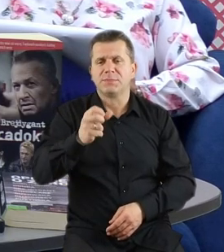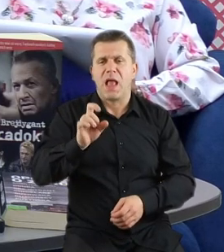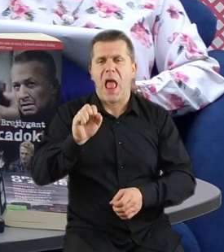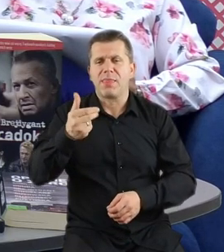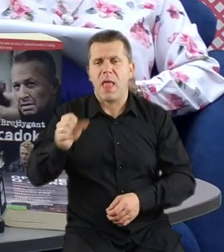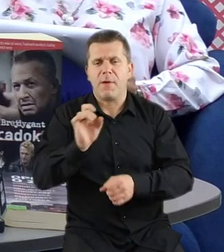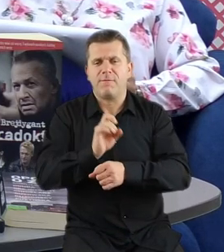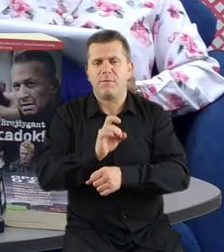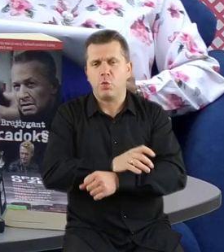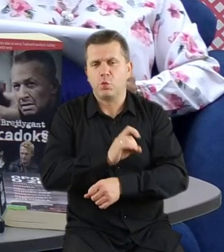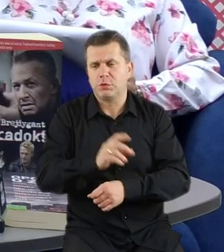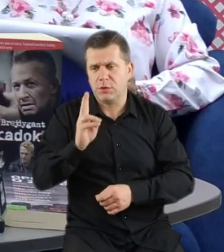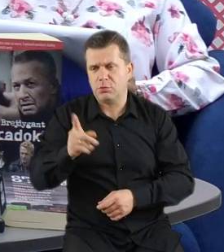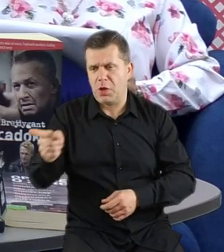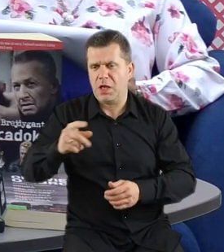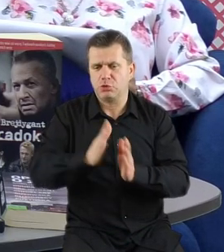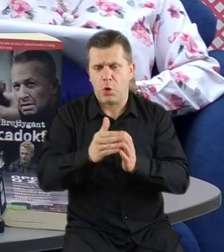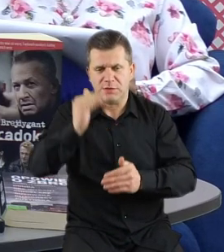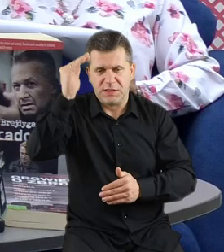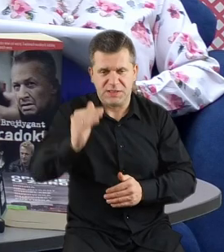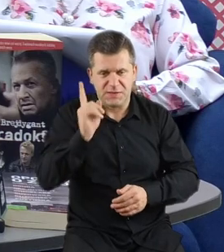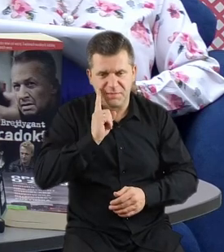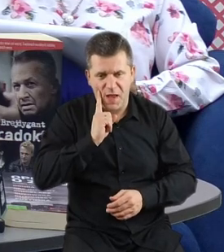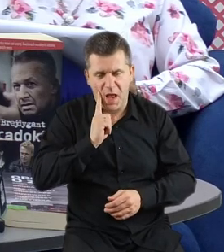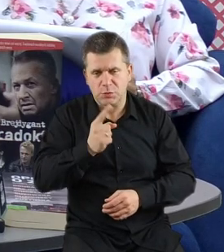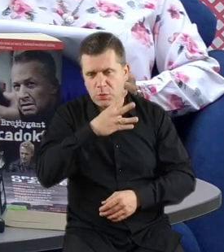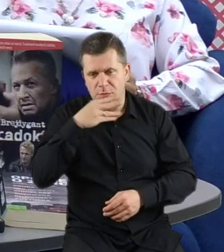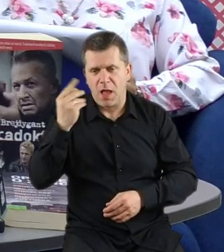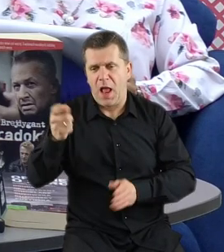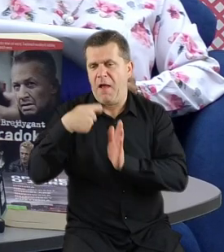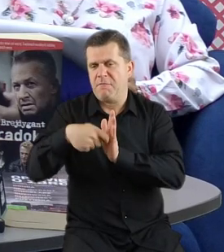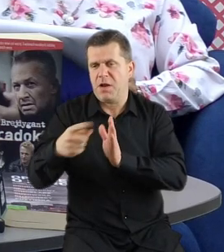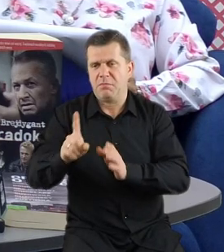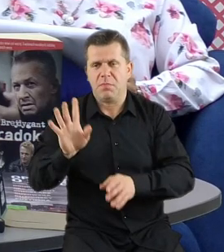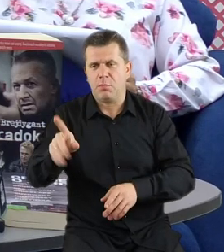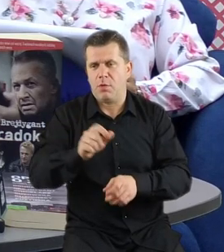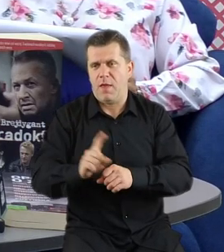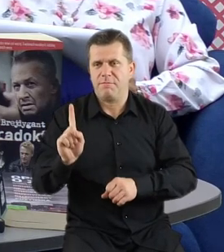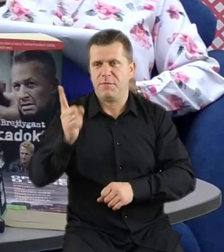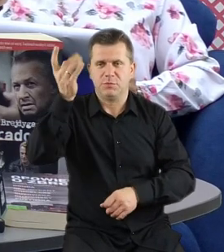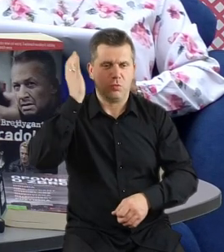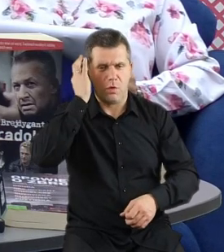w książce może być niskim facetem z szyderczym uśmiechem, ale w serialu jest atrakcyjną, wysoką kobietą.